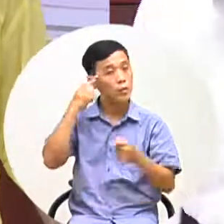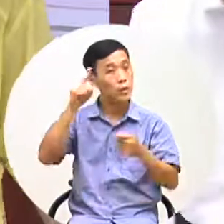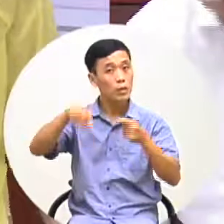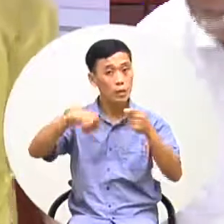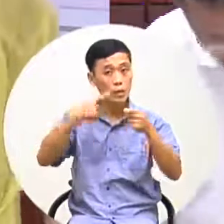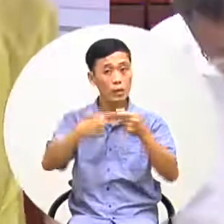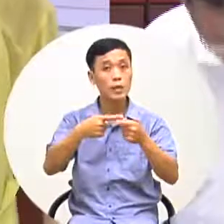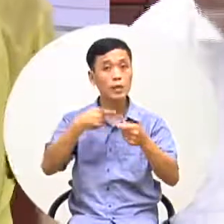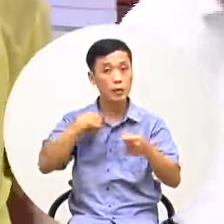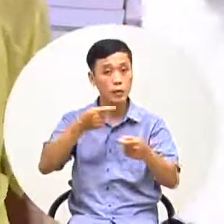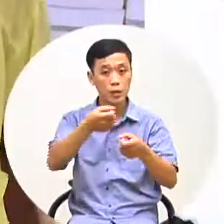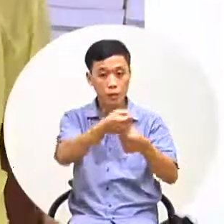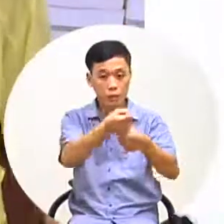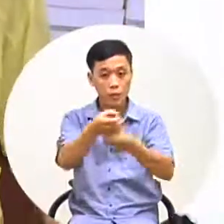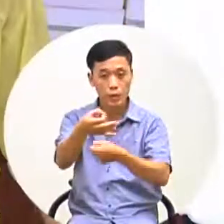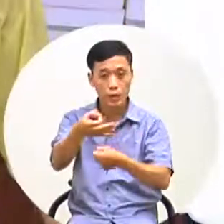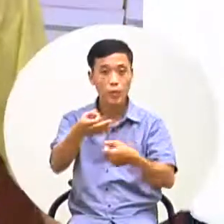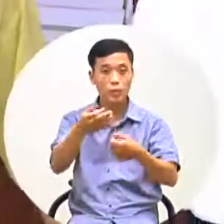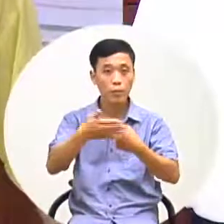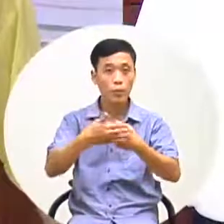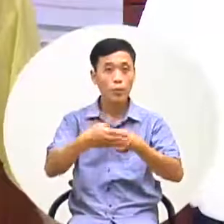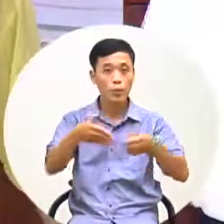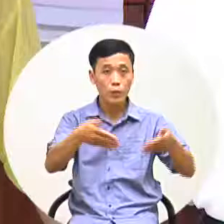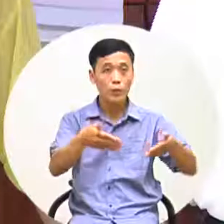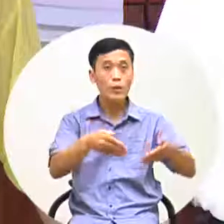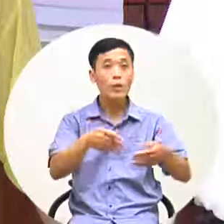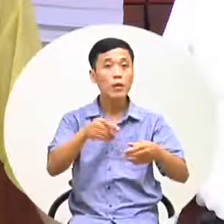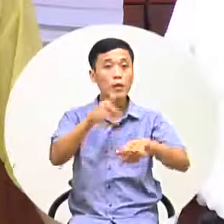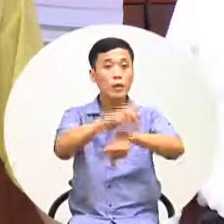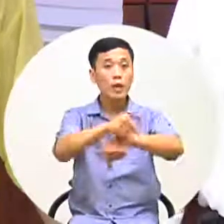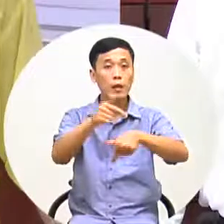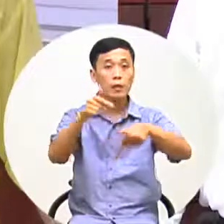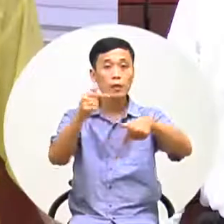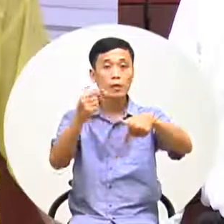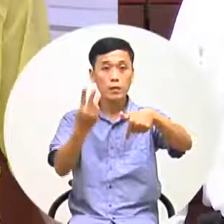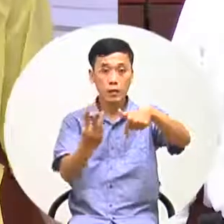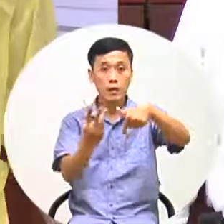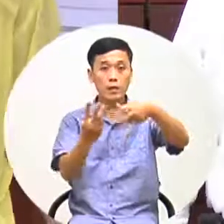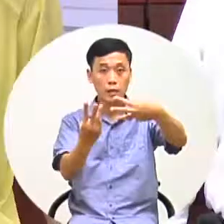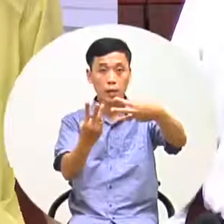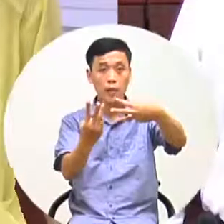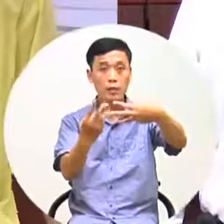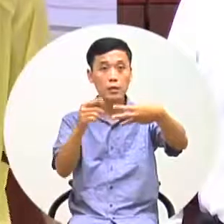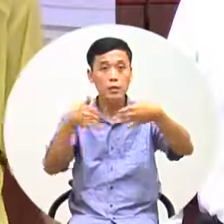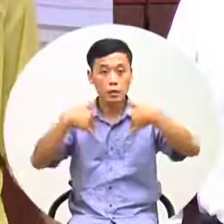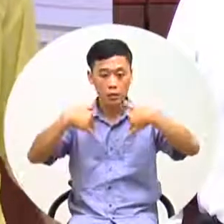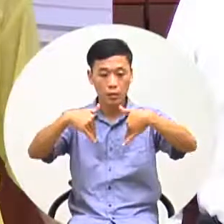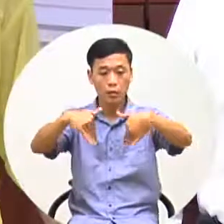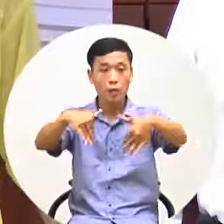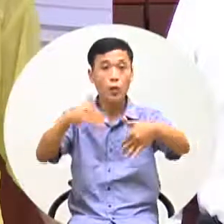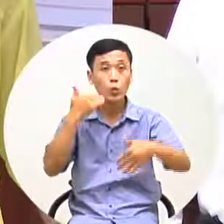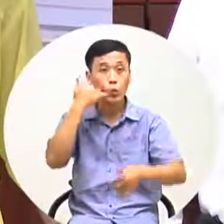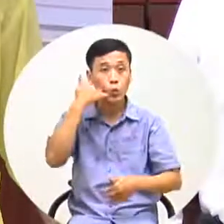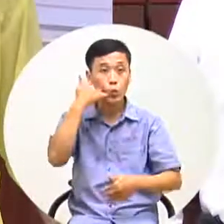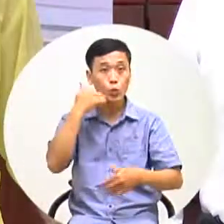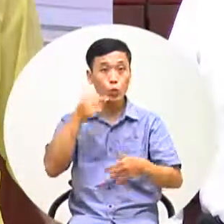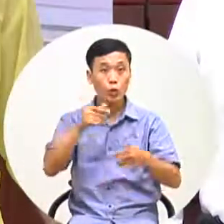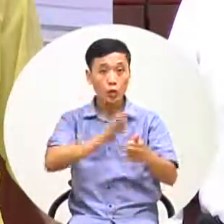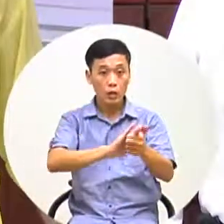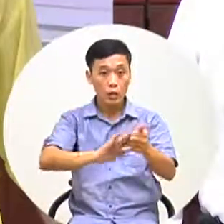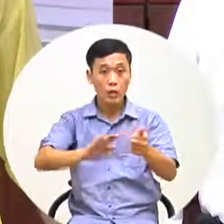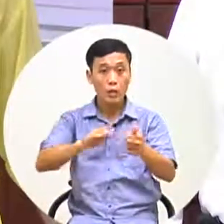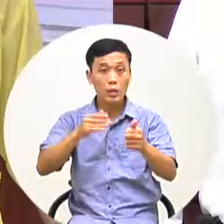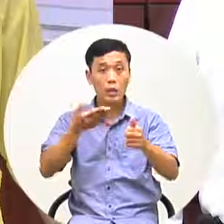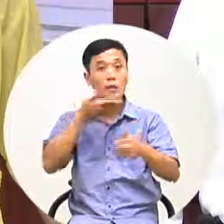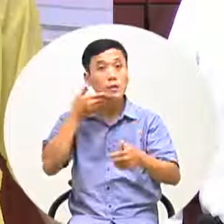那南山巷哦，局长，你可不可以比较确定一点？南山巷如果没有牵涉到私有地，因为我聊聊就这种起雾地